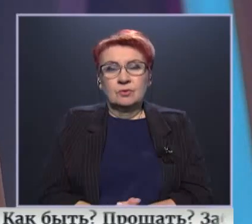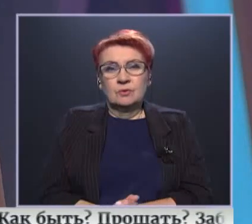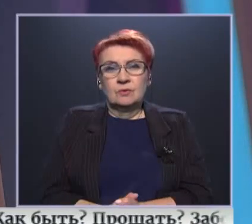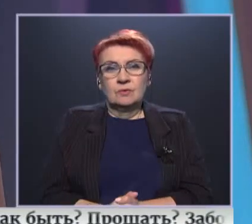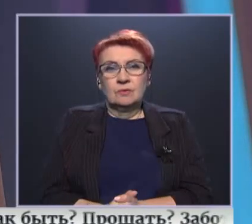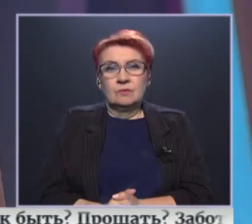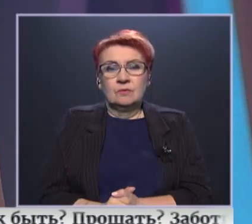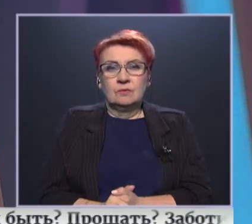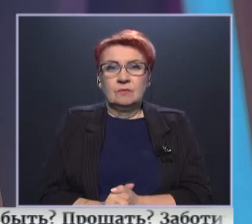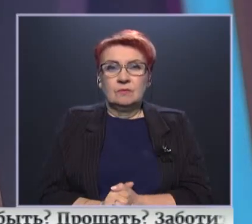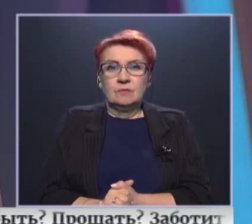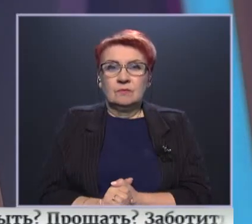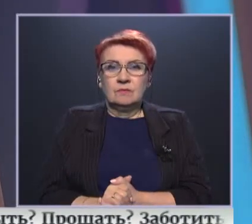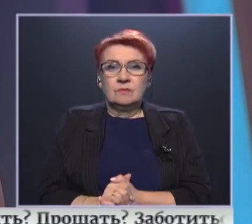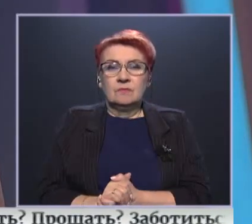наврежу своим.